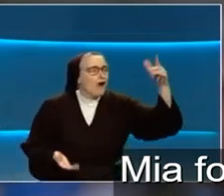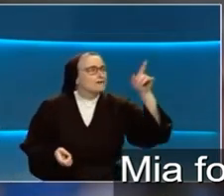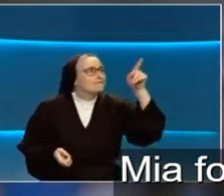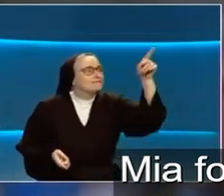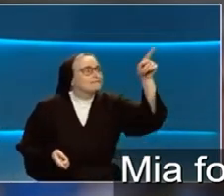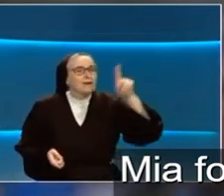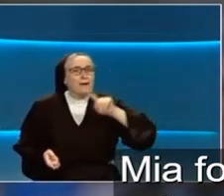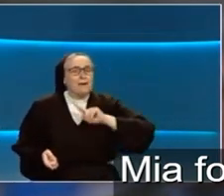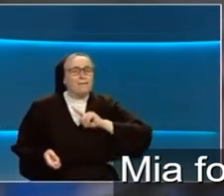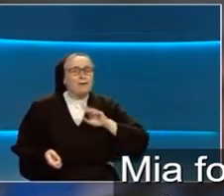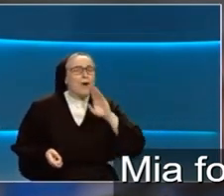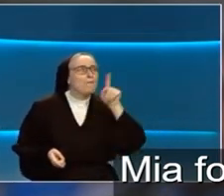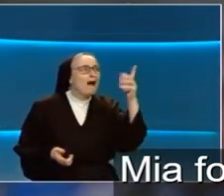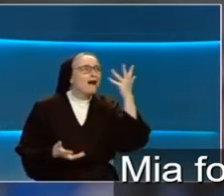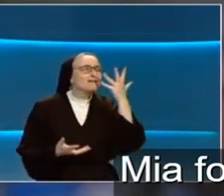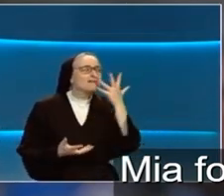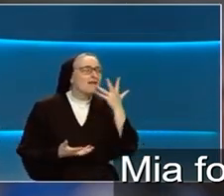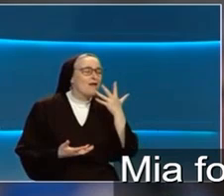salutem.